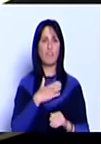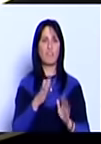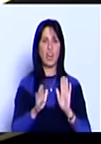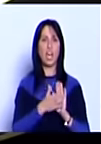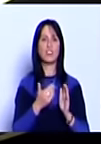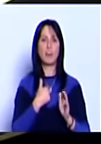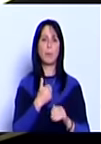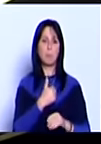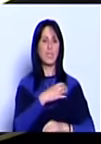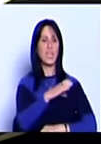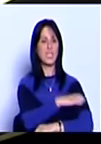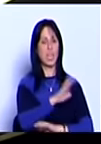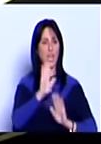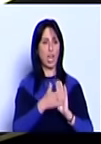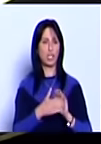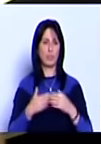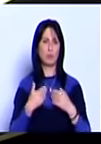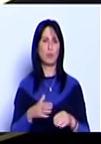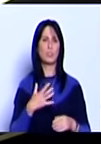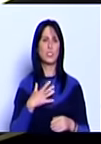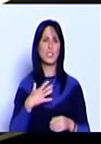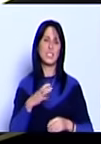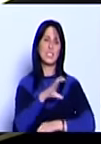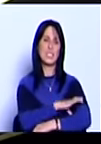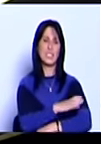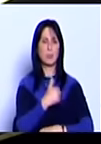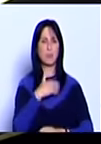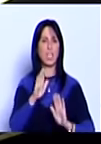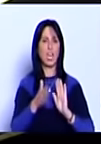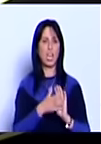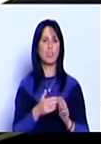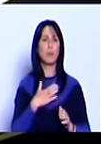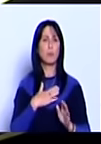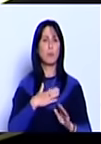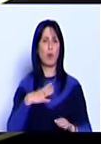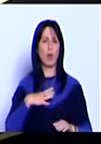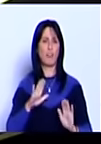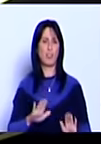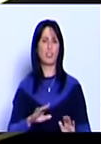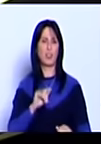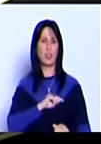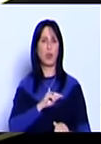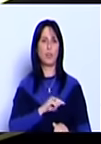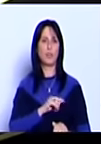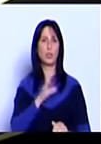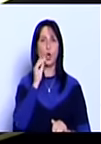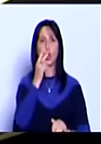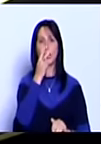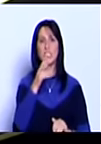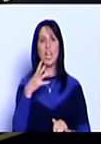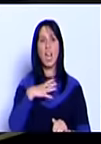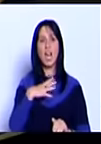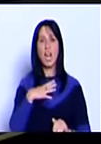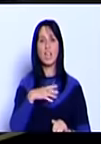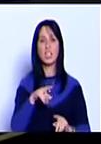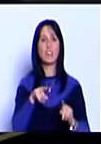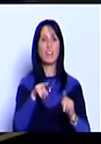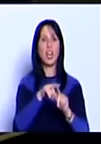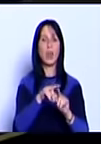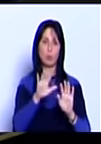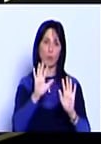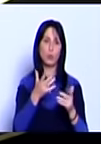და მინდა რომ ძალი მყავდეს რაჭველი, ან სიძე მყავდეს რაჭველი, ან ასე შემდეგ, მაგრამ როდის გინახავთ თქვენ ქართველები, რომ ამის გამო